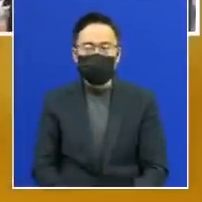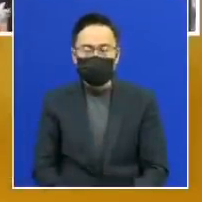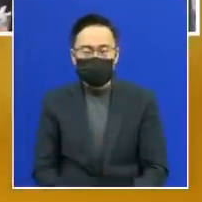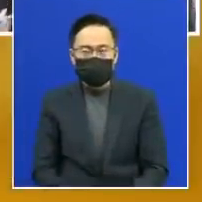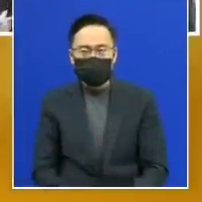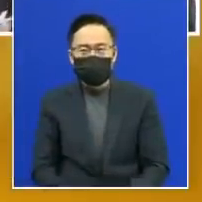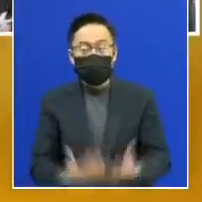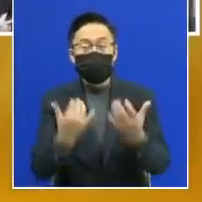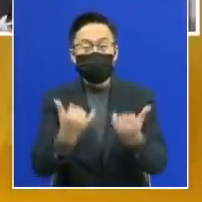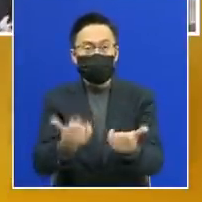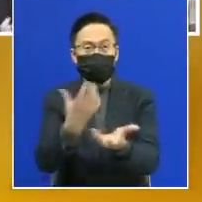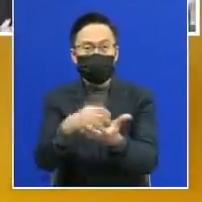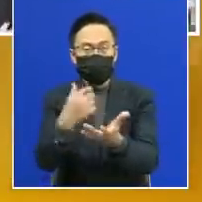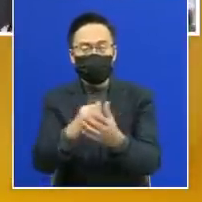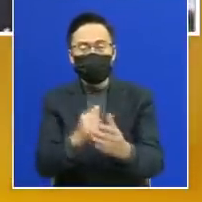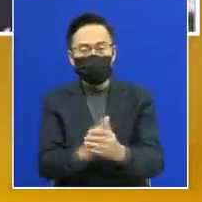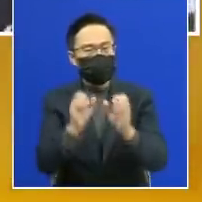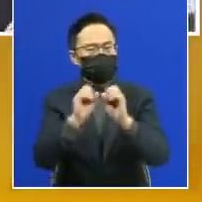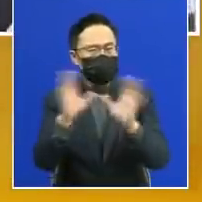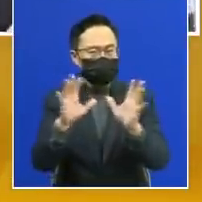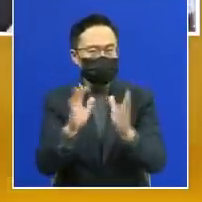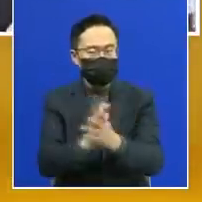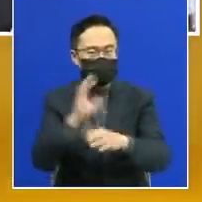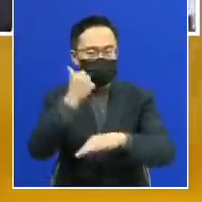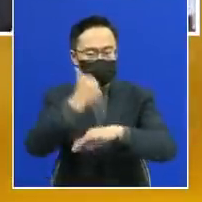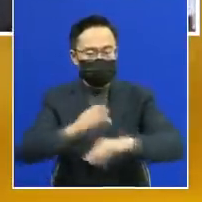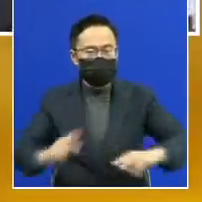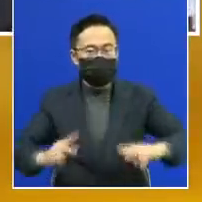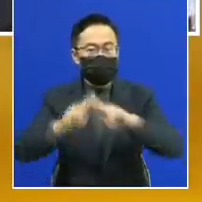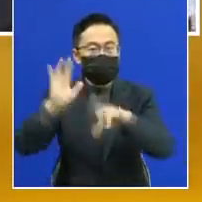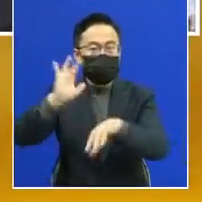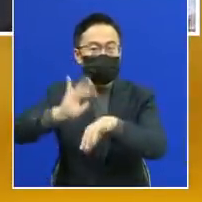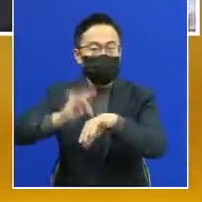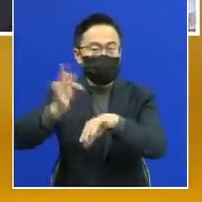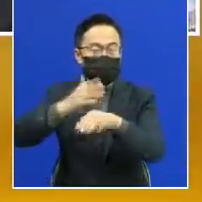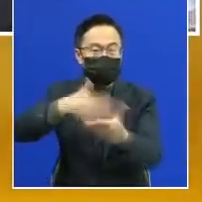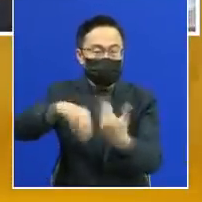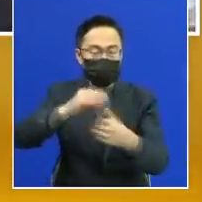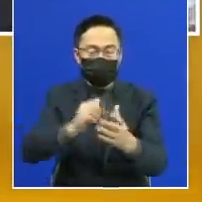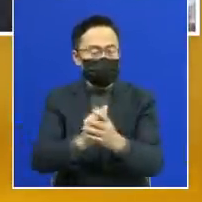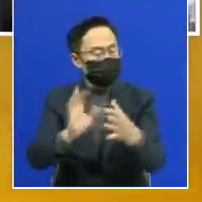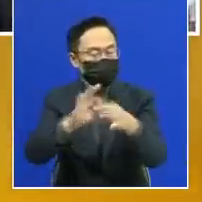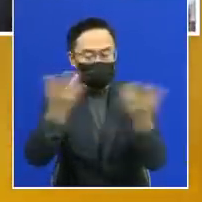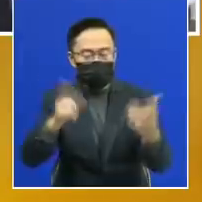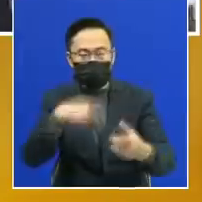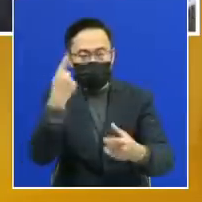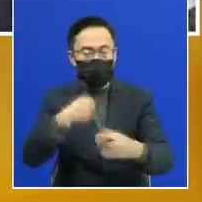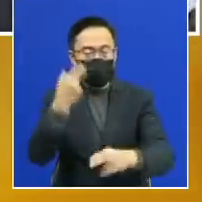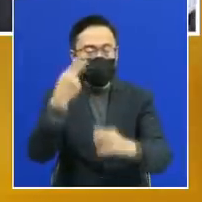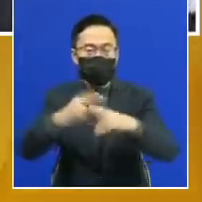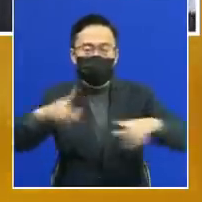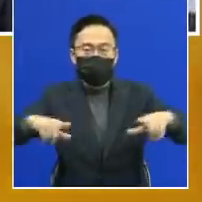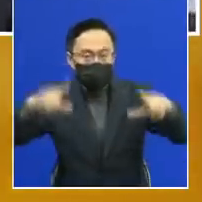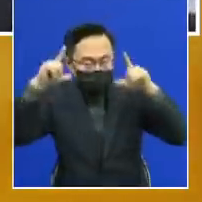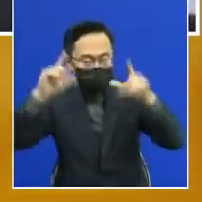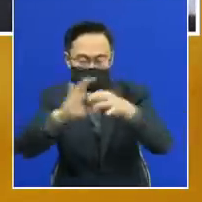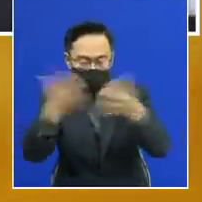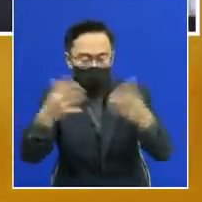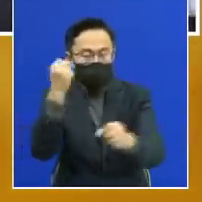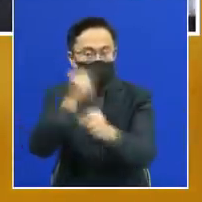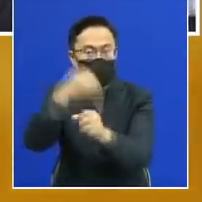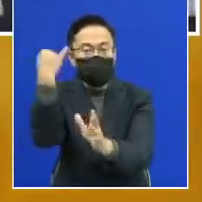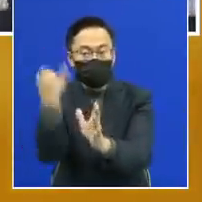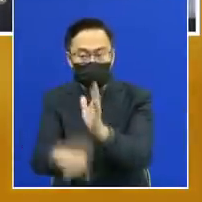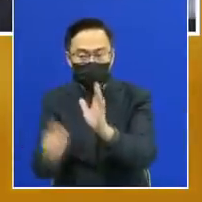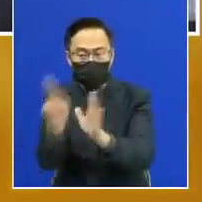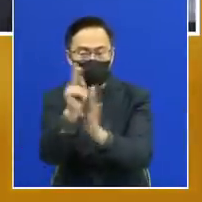ป็นข้อมูลเพิ่มเติมแล้วก็เป็นคำยืนยันจากรัฐมนตรีนะครับไม่สำคัญว่าชื่อไหนใครก็ตามแต่ถ้าทำผิดดำเนินคดี